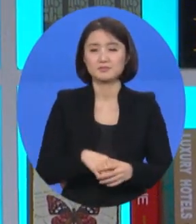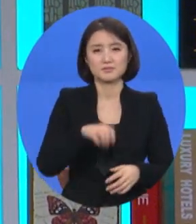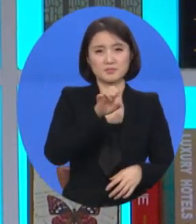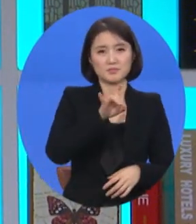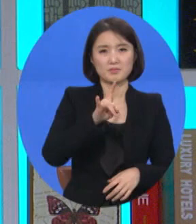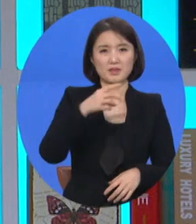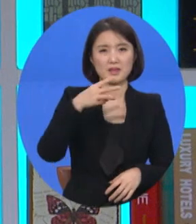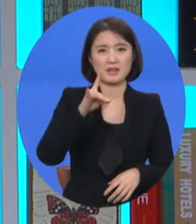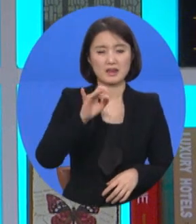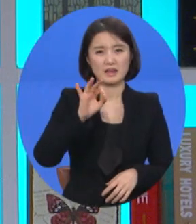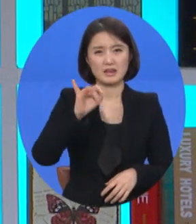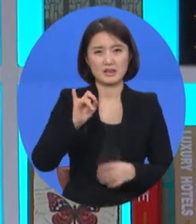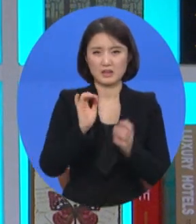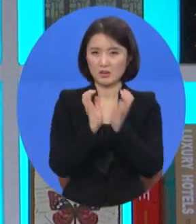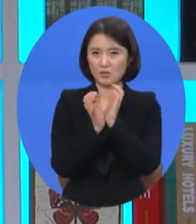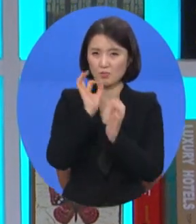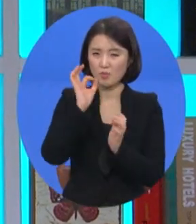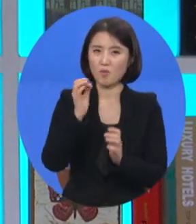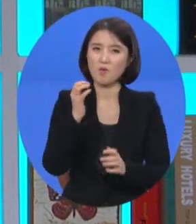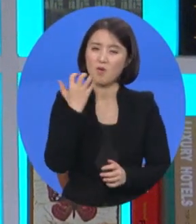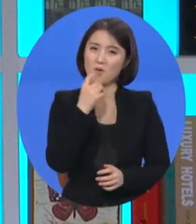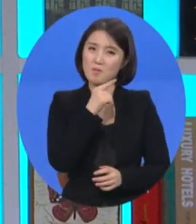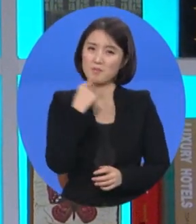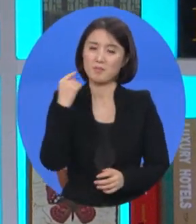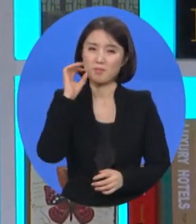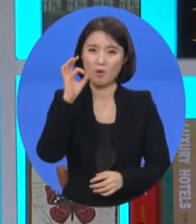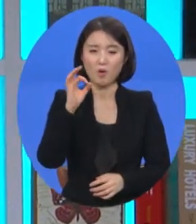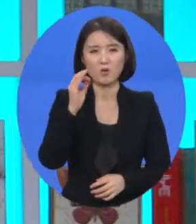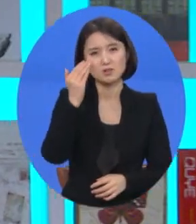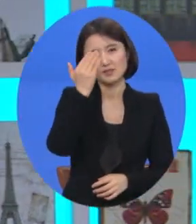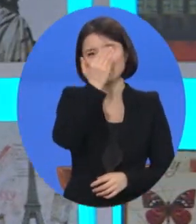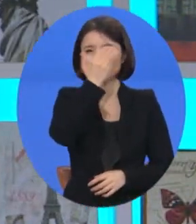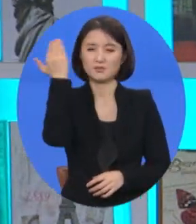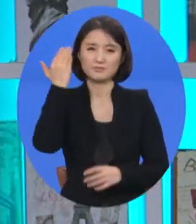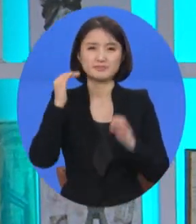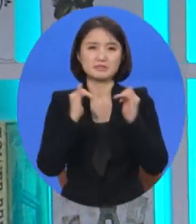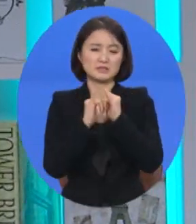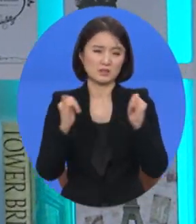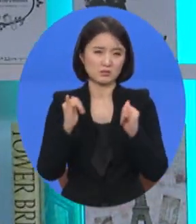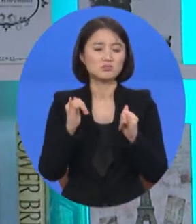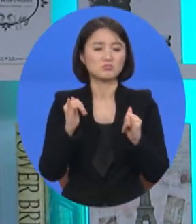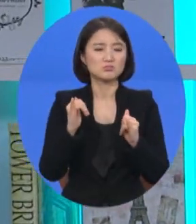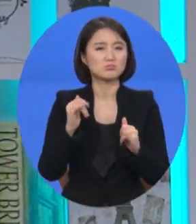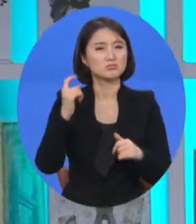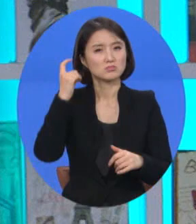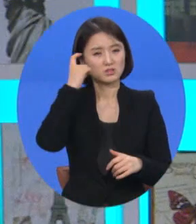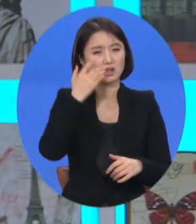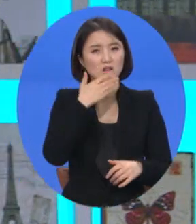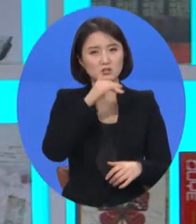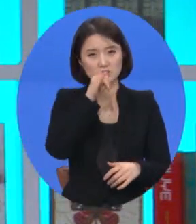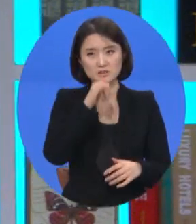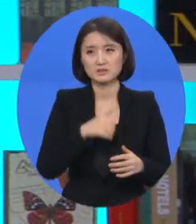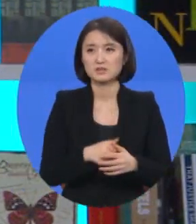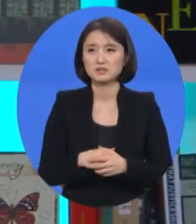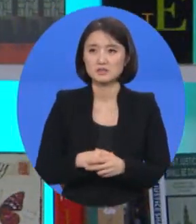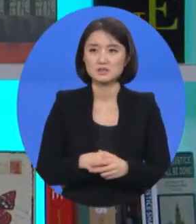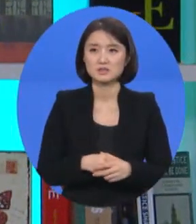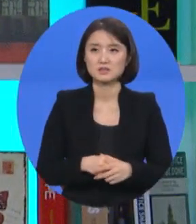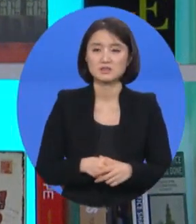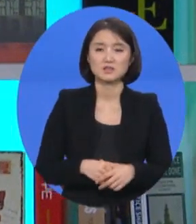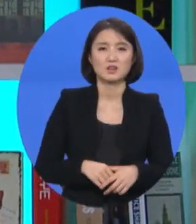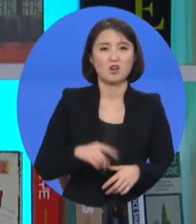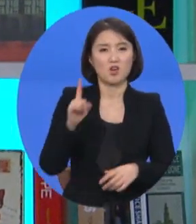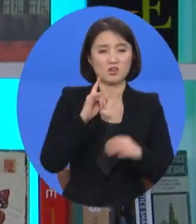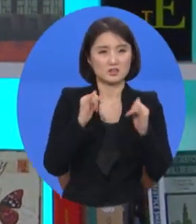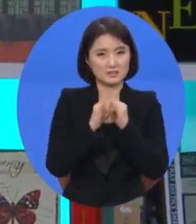타는 그 꽃을 보고 청춘이라고 사람들이 생각을 했습니다 그러면 어떤 그림 속에서 페리 고천 청춘 이라는 의미로